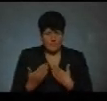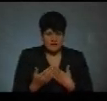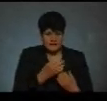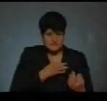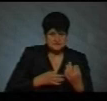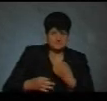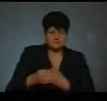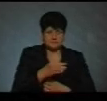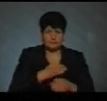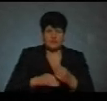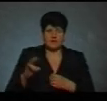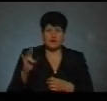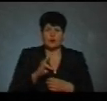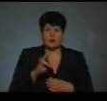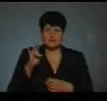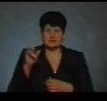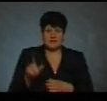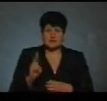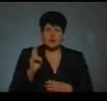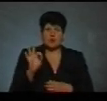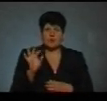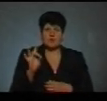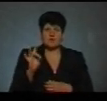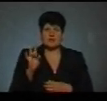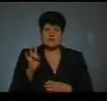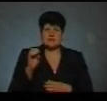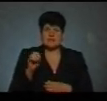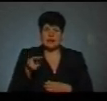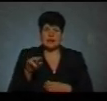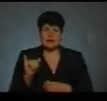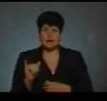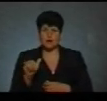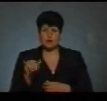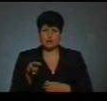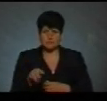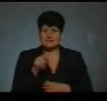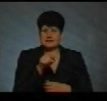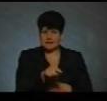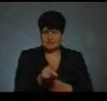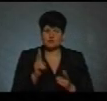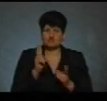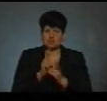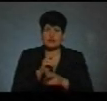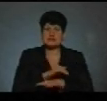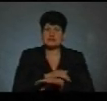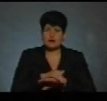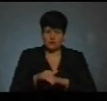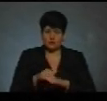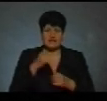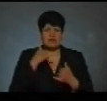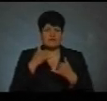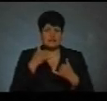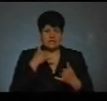з отцем Корнелем, який відповідальний за безпеку. З ним зустрічалися на вулиці і в